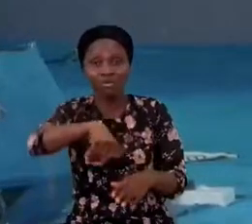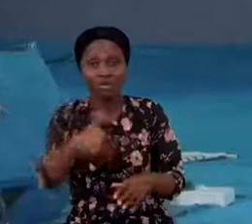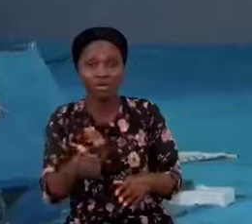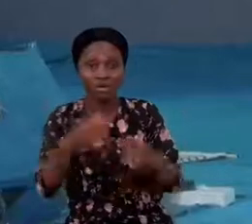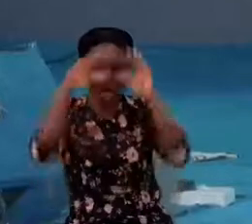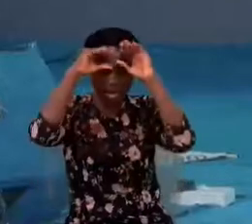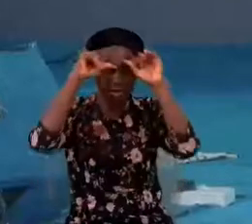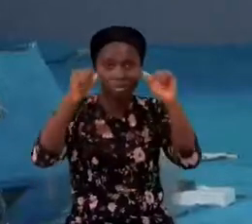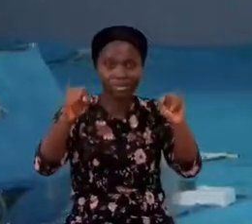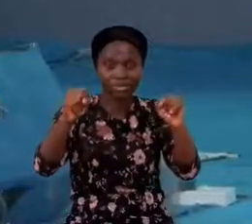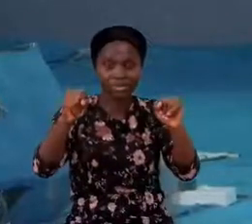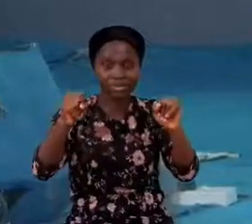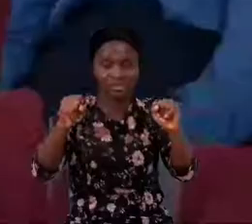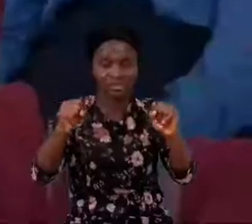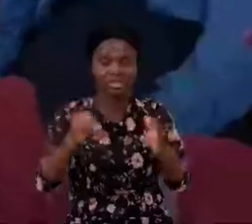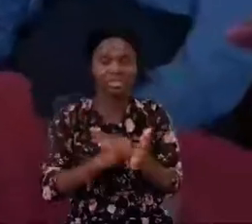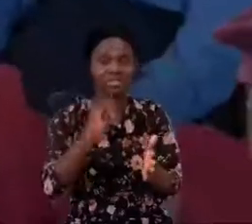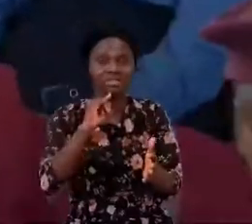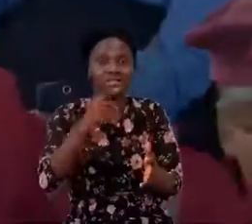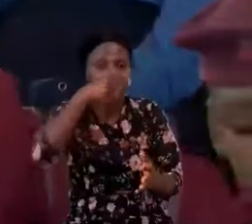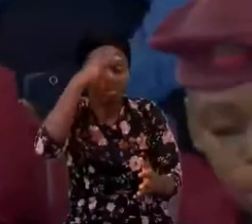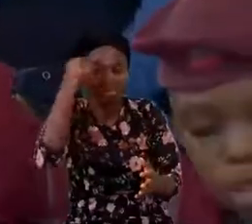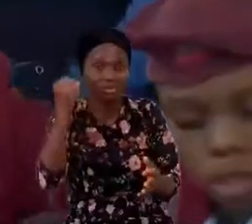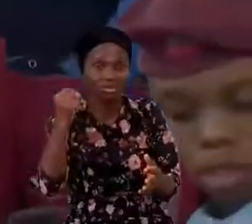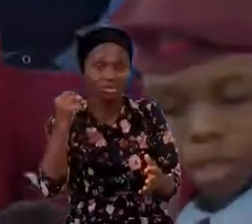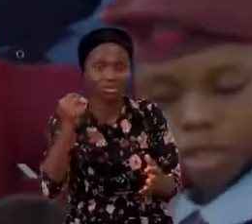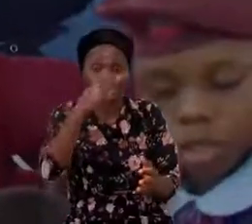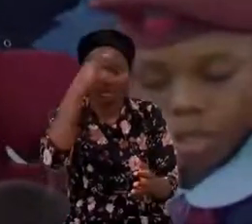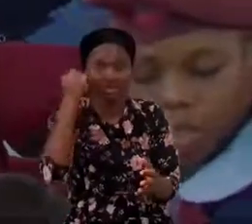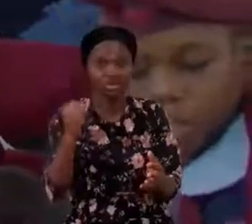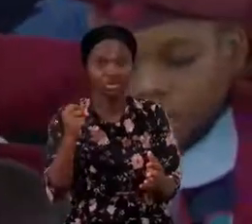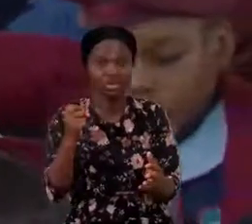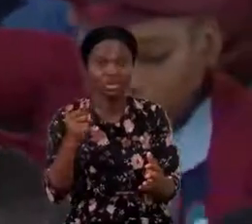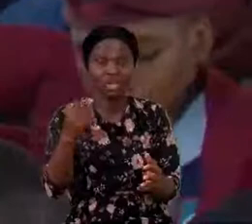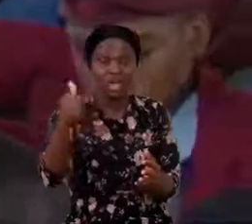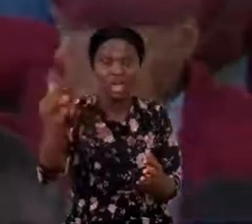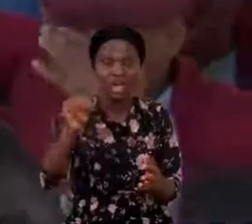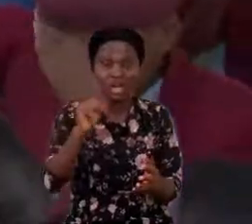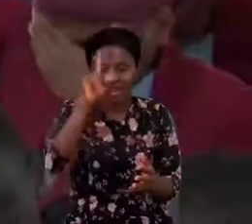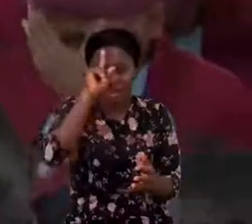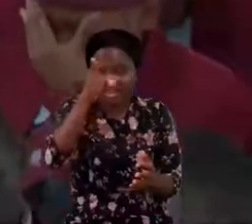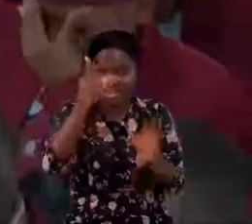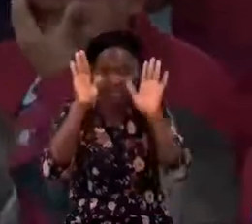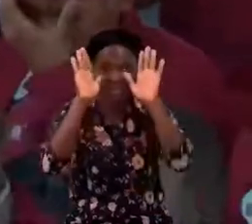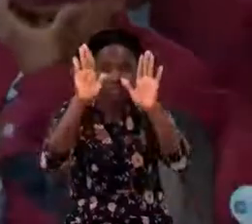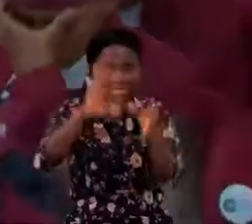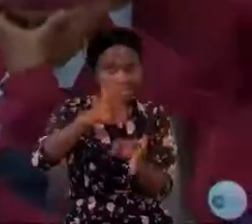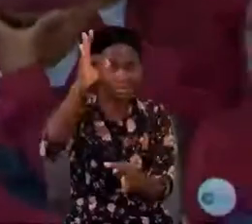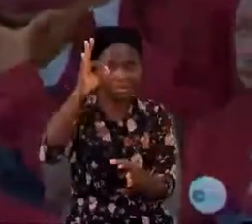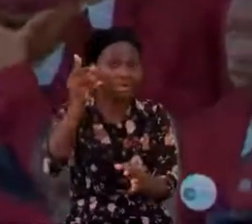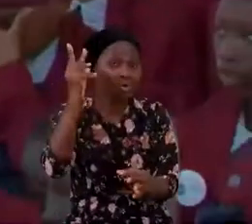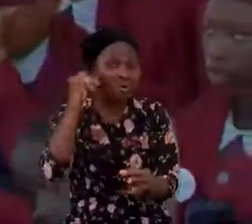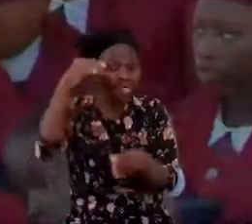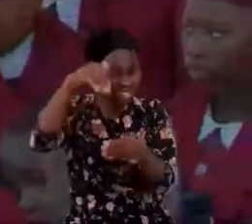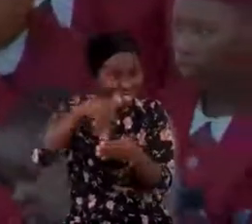parce qu'il y avait en lui un esprit excellent, supérieur. Et le roi pensait à l'établir